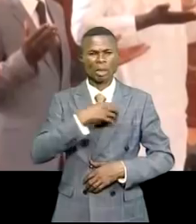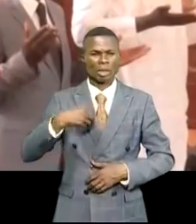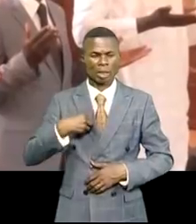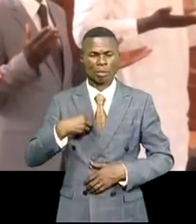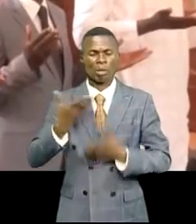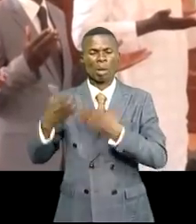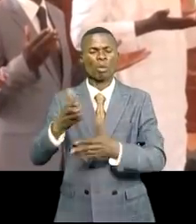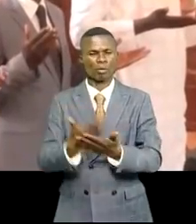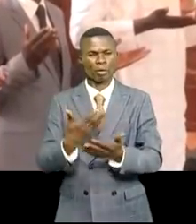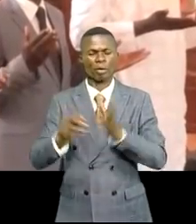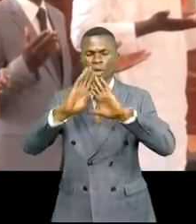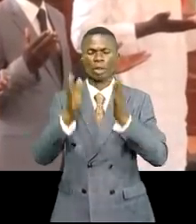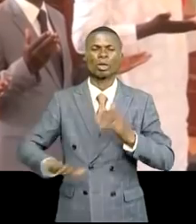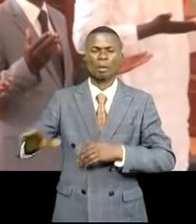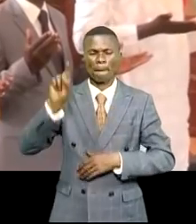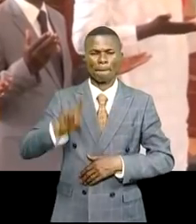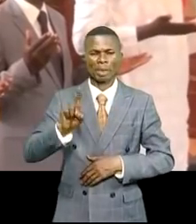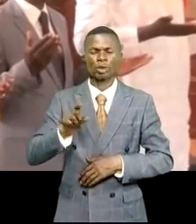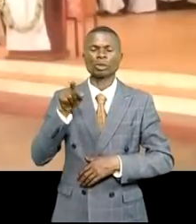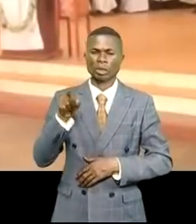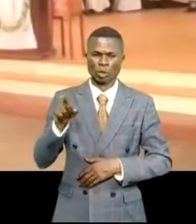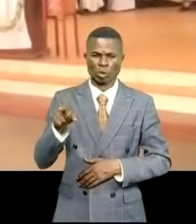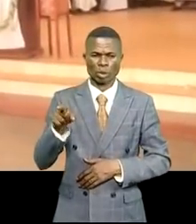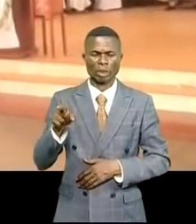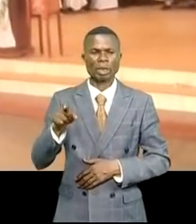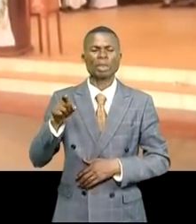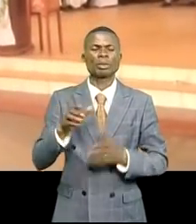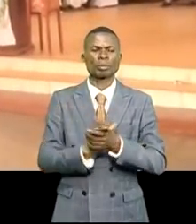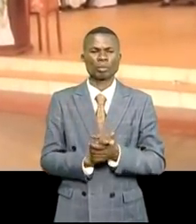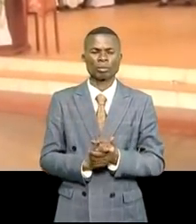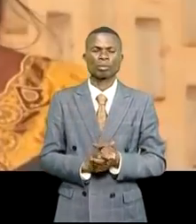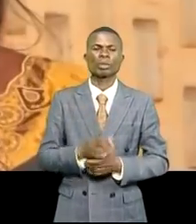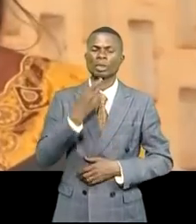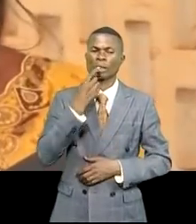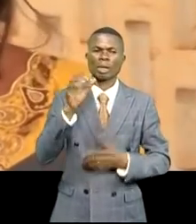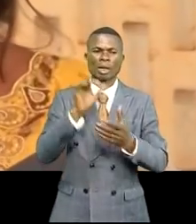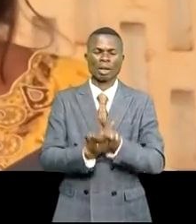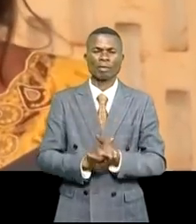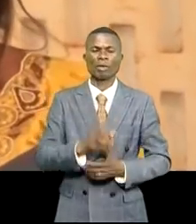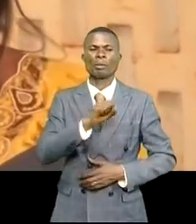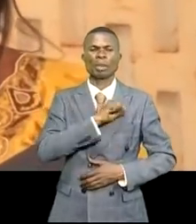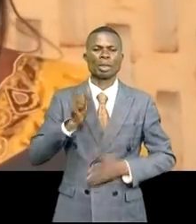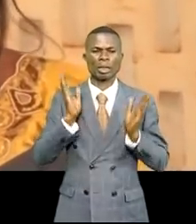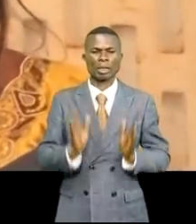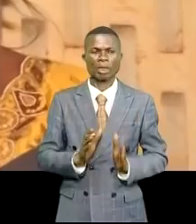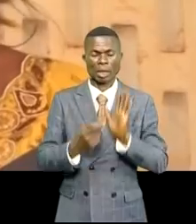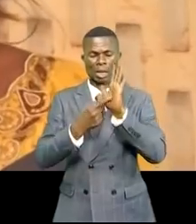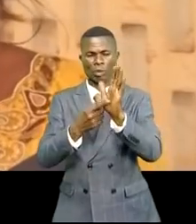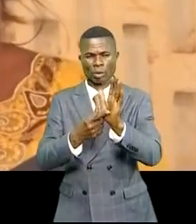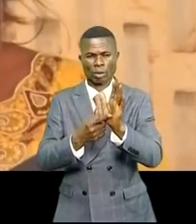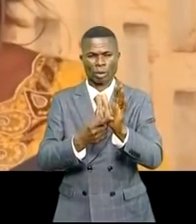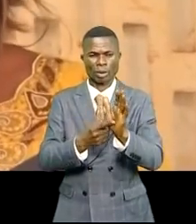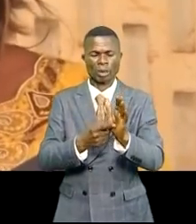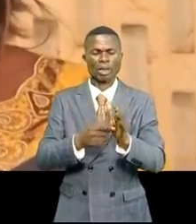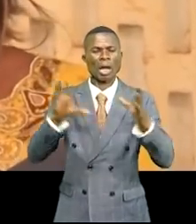tôt, alors que toute la nation avait encore besoin de son expérience. Prenant parole, l'épouse du défunt, qui s'est montrée particulièrement